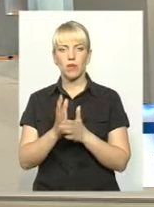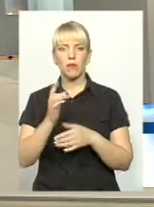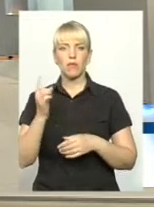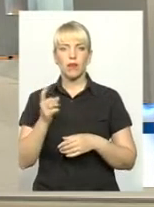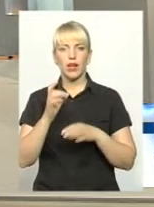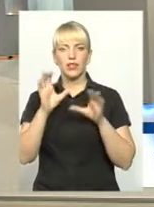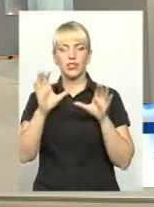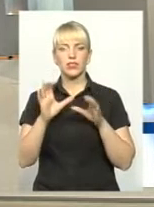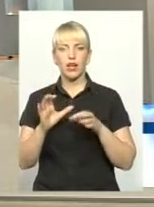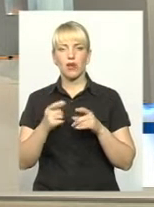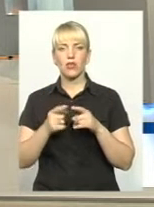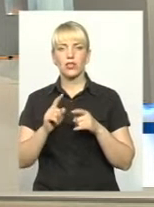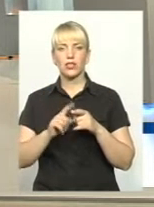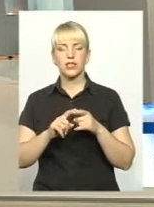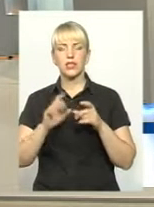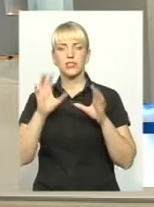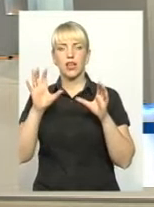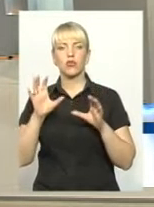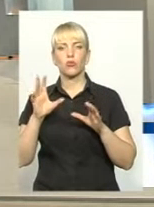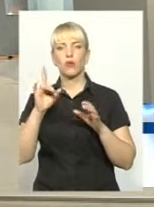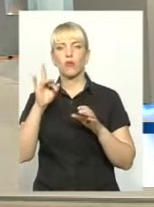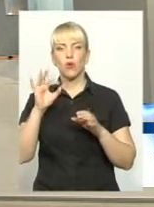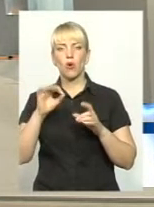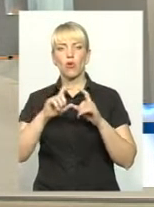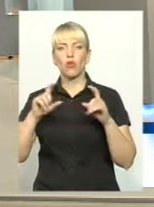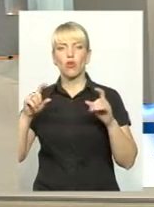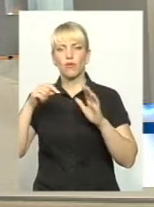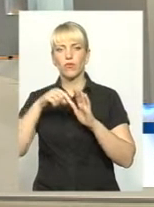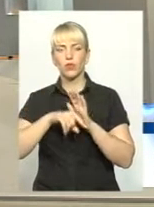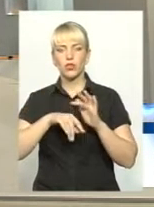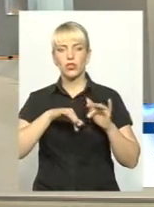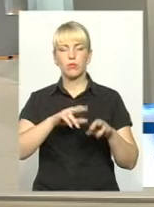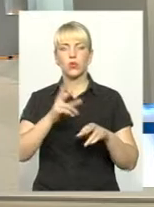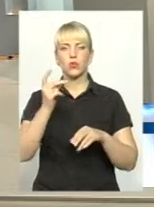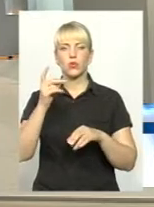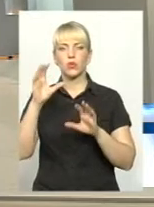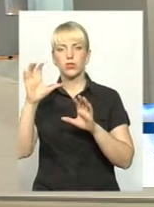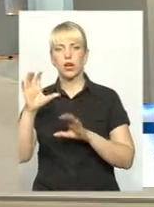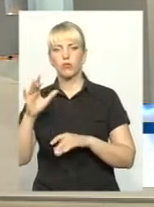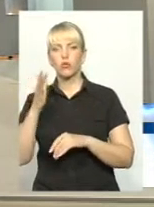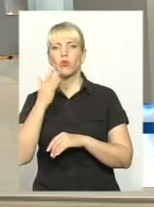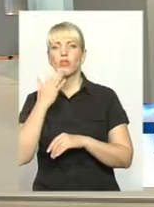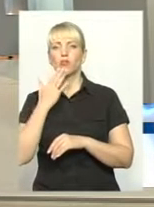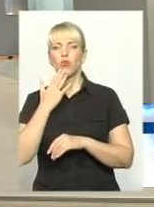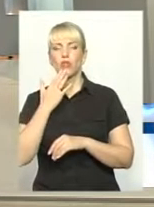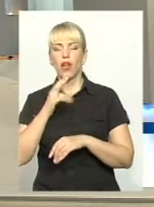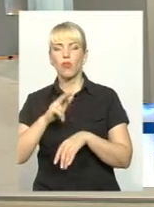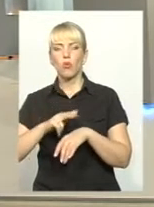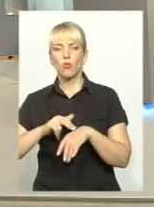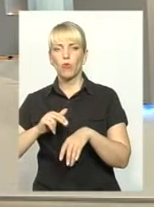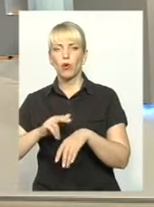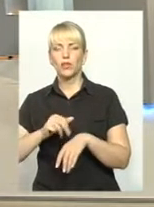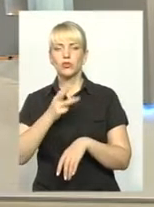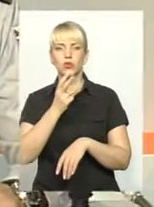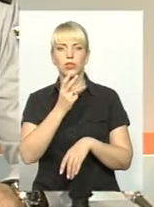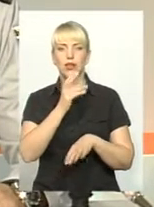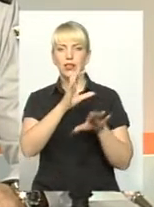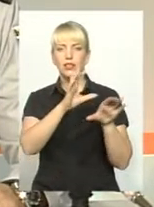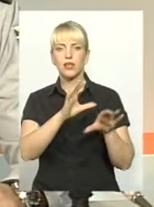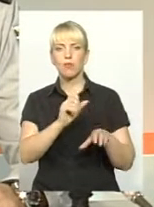– це закон про органи внутрішніх справ, другий закон – про національну поліцію, третій закон – про